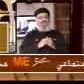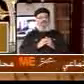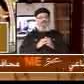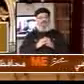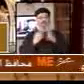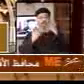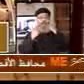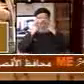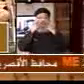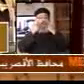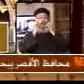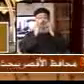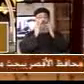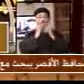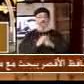الدموع